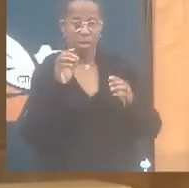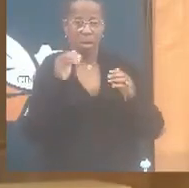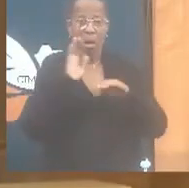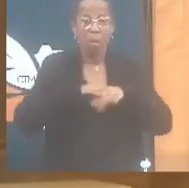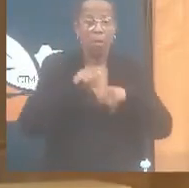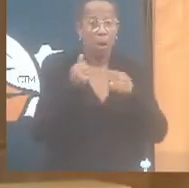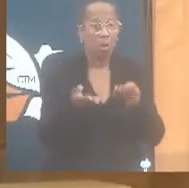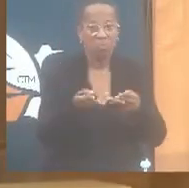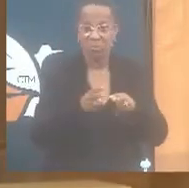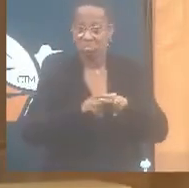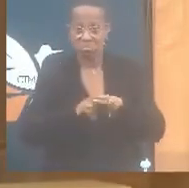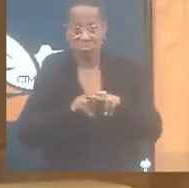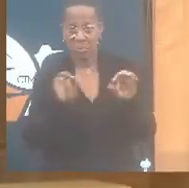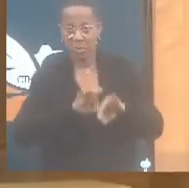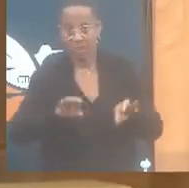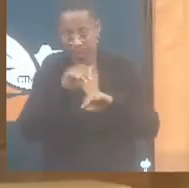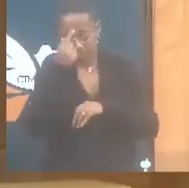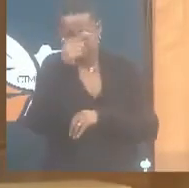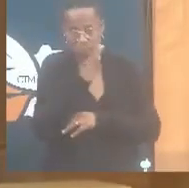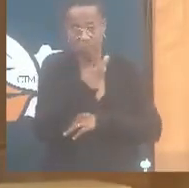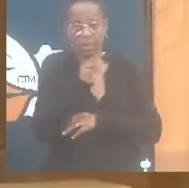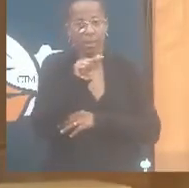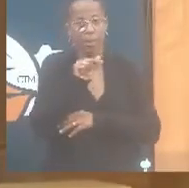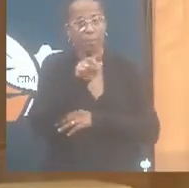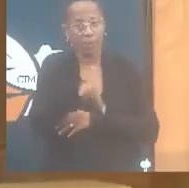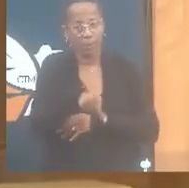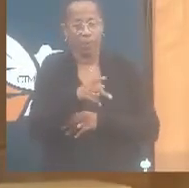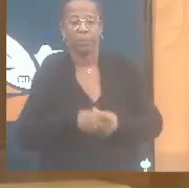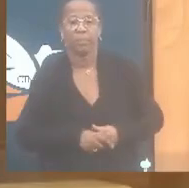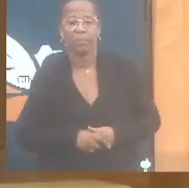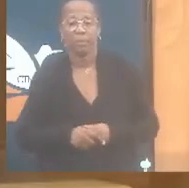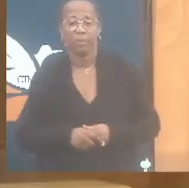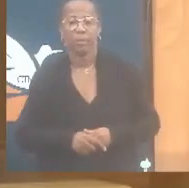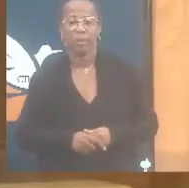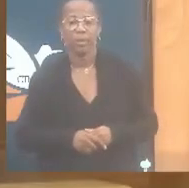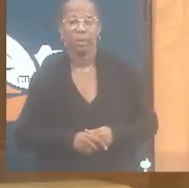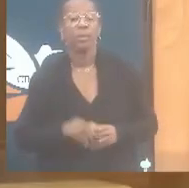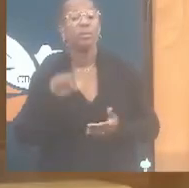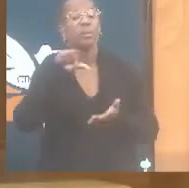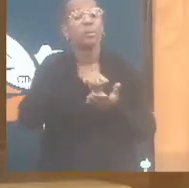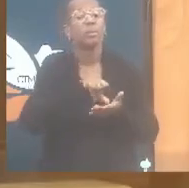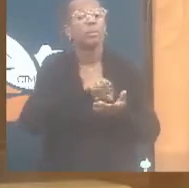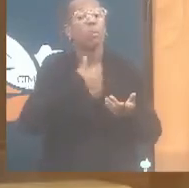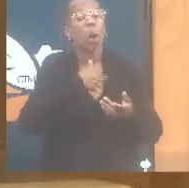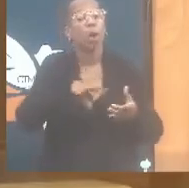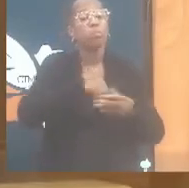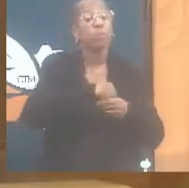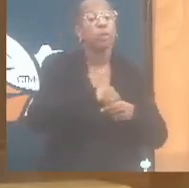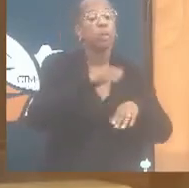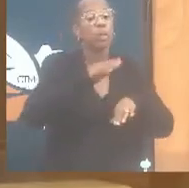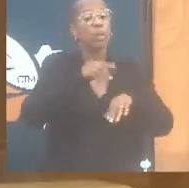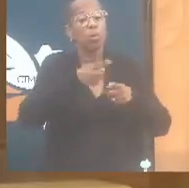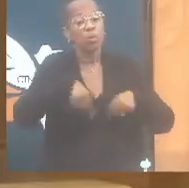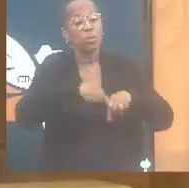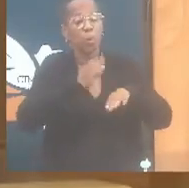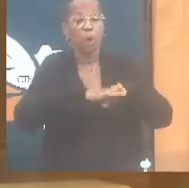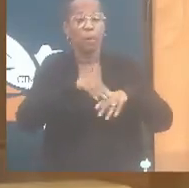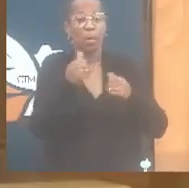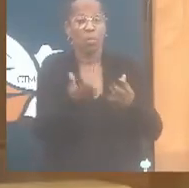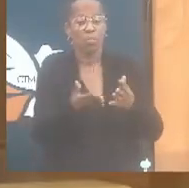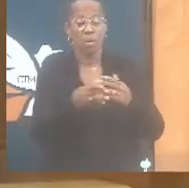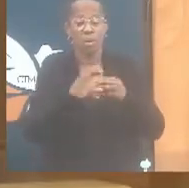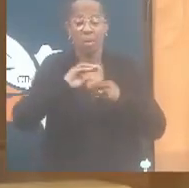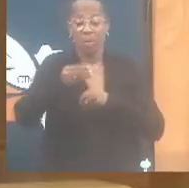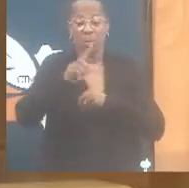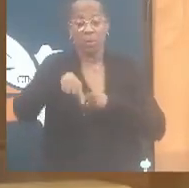d'appel d'offres pour le BTP. Je siège à la commission d'appel d'offres. Mercredi prochain, la semaine prochaine, nous